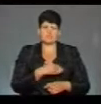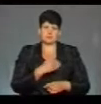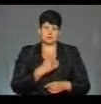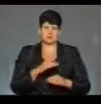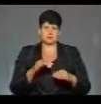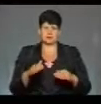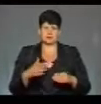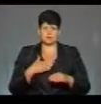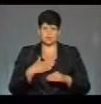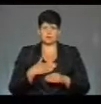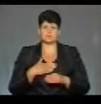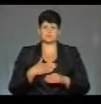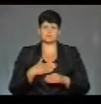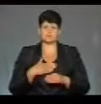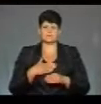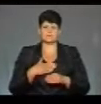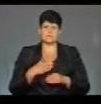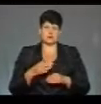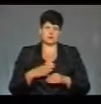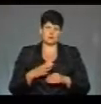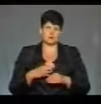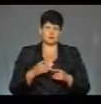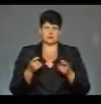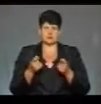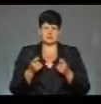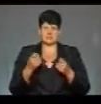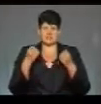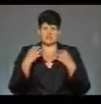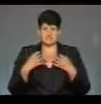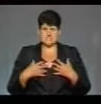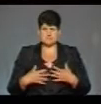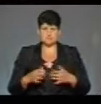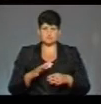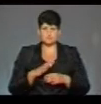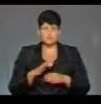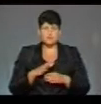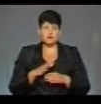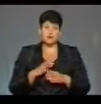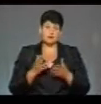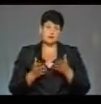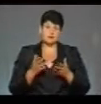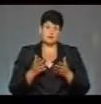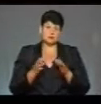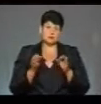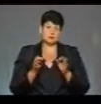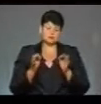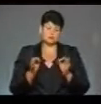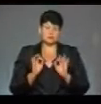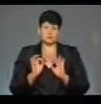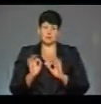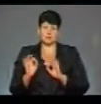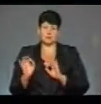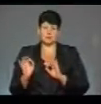дітей моїх, і були якісь такі трошки, скажімо, і висипка, але нічого, все